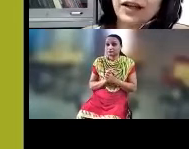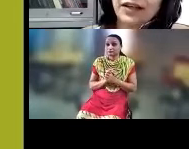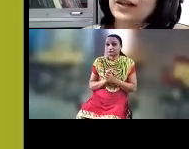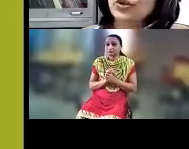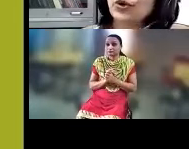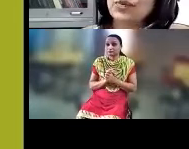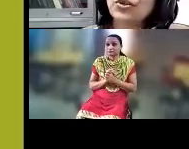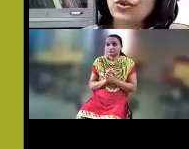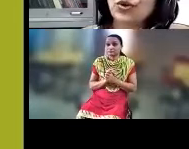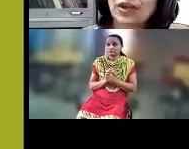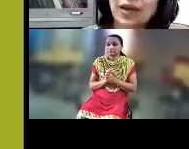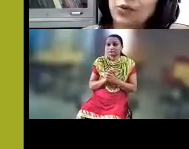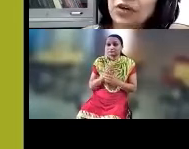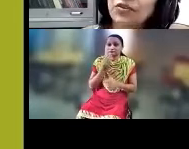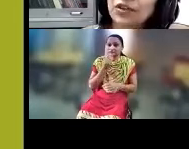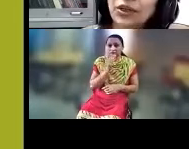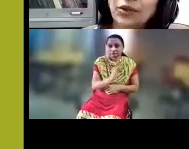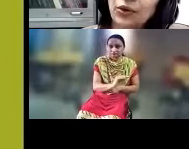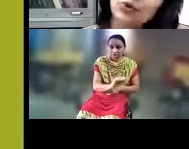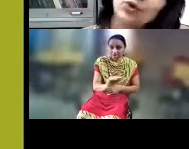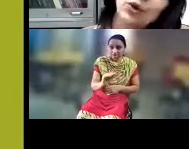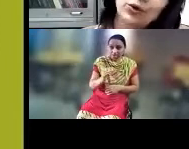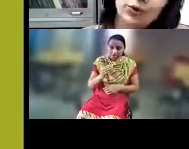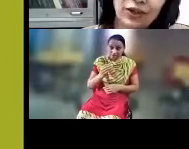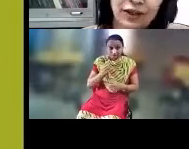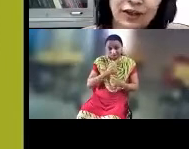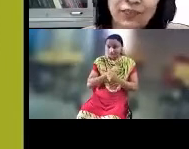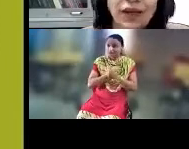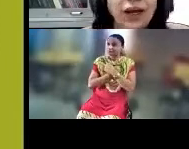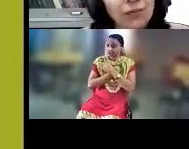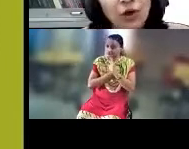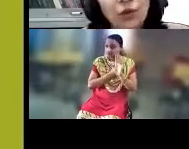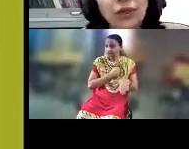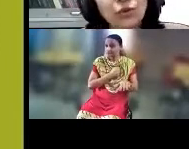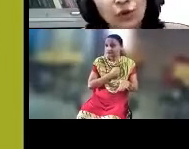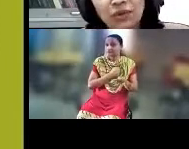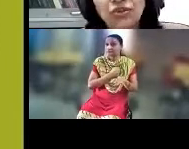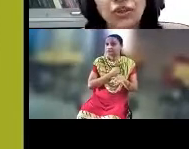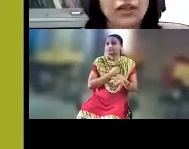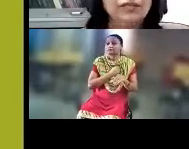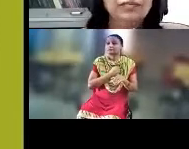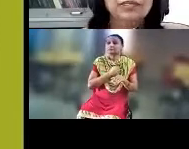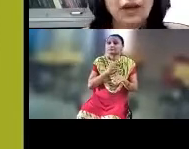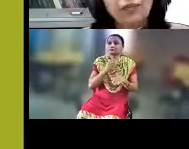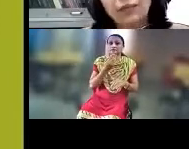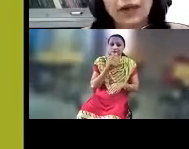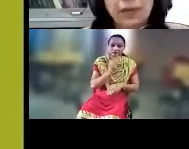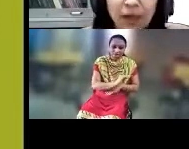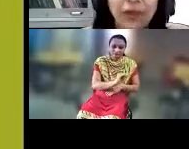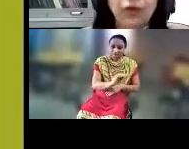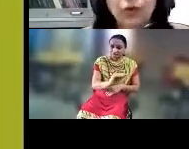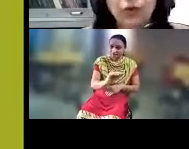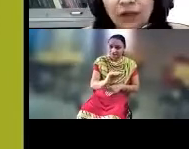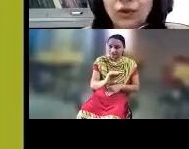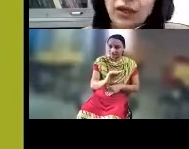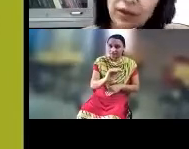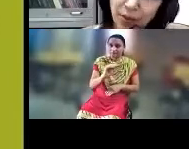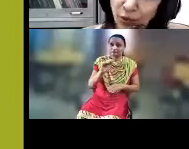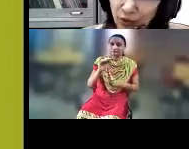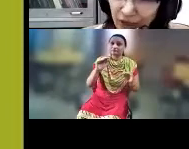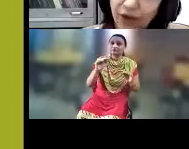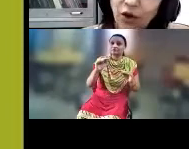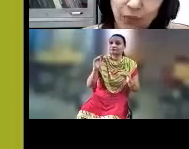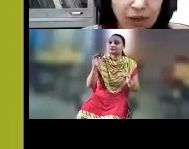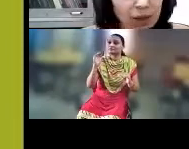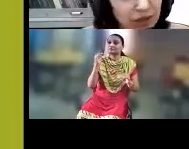ऐसा नहीं है कि छोटे बच्चों को किताबों में इंटरेस्ट नहीं होता, उनको बहुत होता है। आमतौर पे छोटे बच्चे अपने बड़े भाई बहनों की या उनकी किताबों